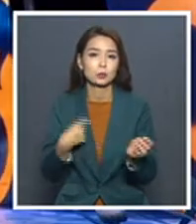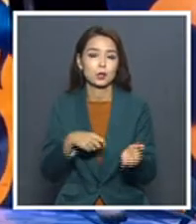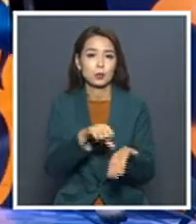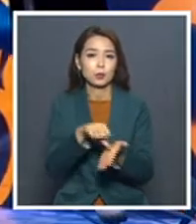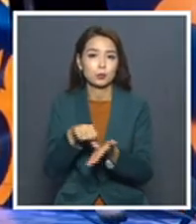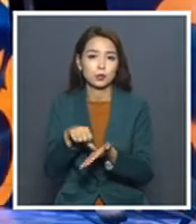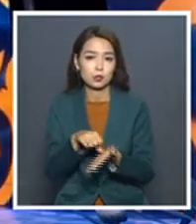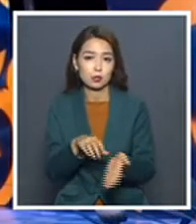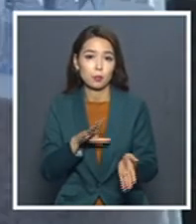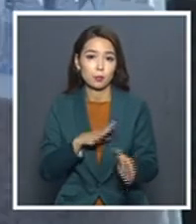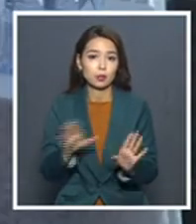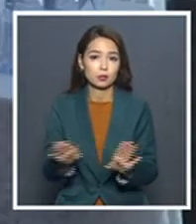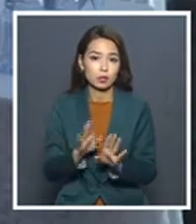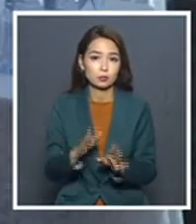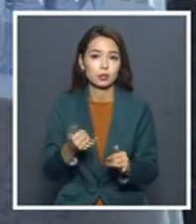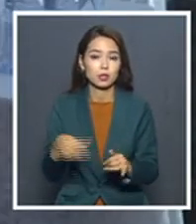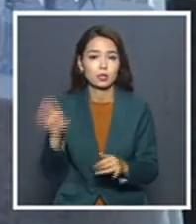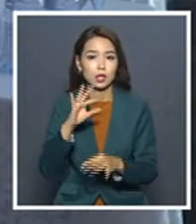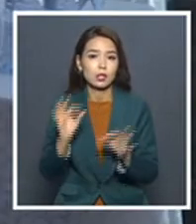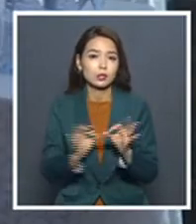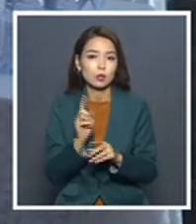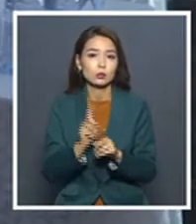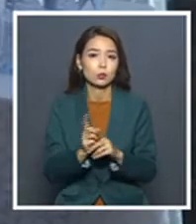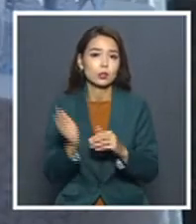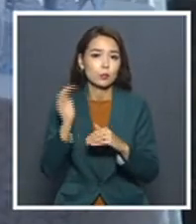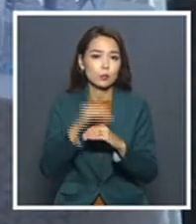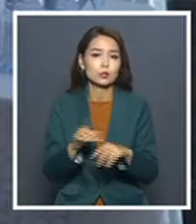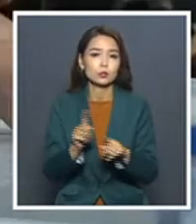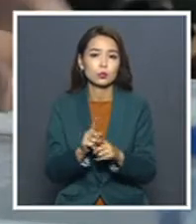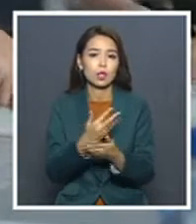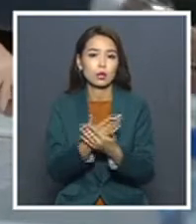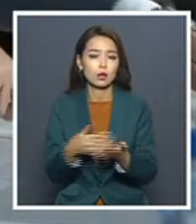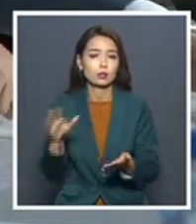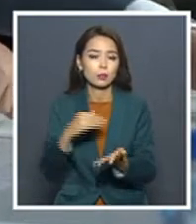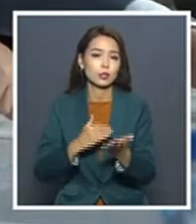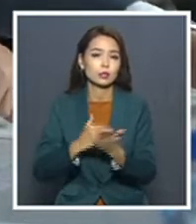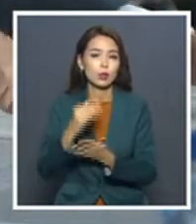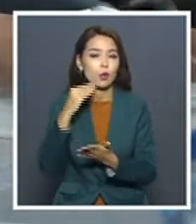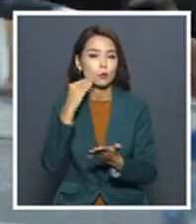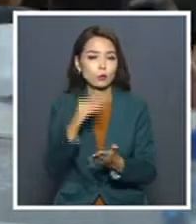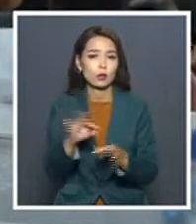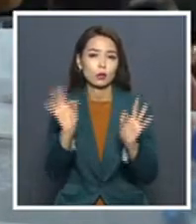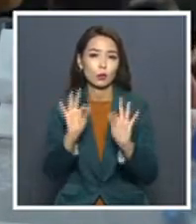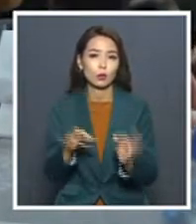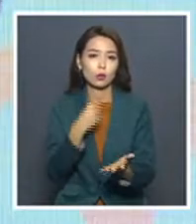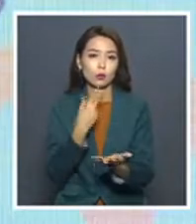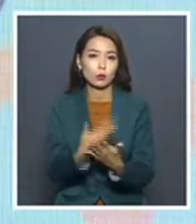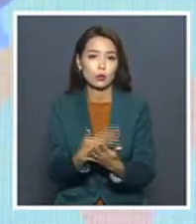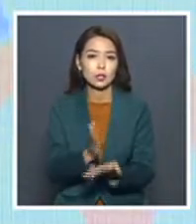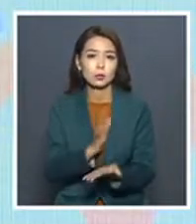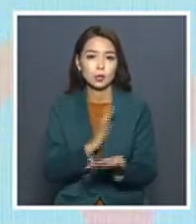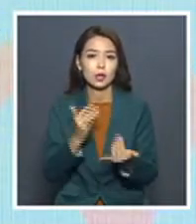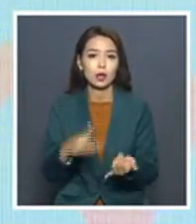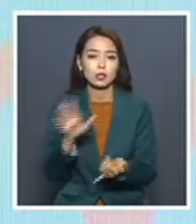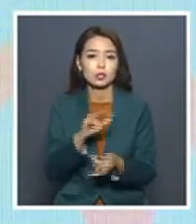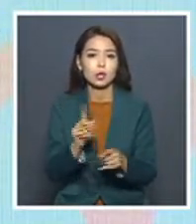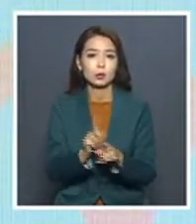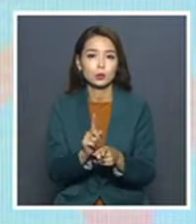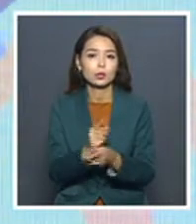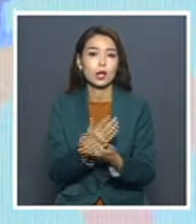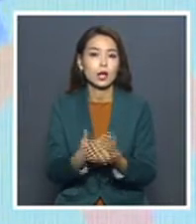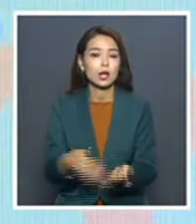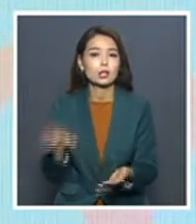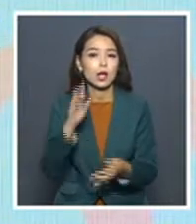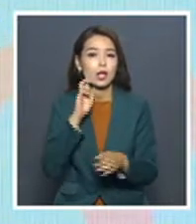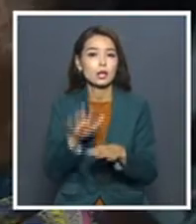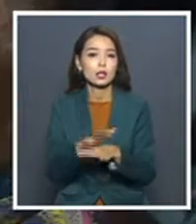аймақтан іріктеліп алынып, таңға салса кешкі озған дүлдүлдер жоғары деңгейде өнер көрсетті. Күнеден келе жатқан имандылыққа, бірлікке,